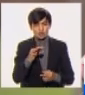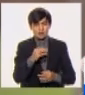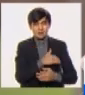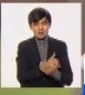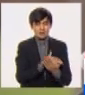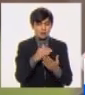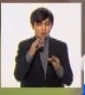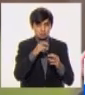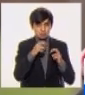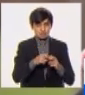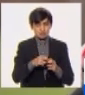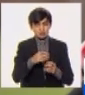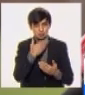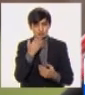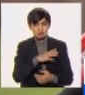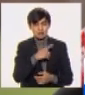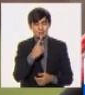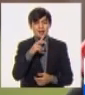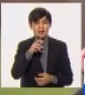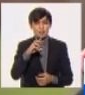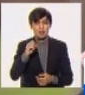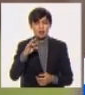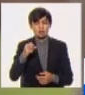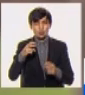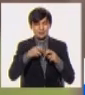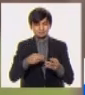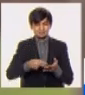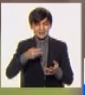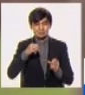белгілері анықталмаған. Тек қана лабораторлық тексерген кезде ғана